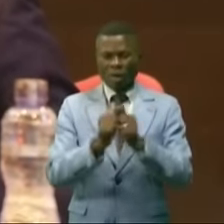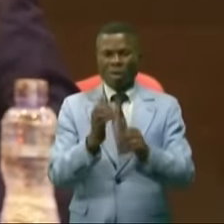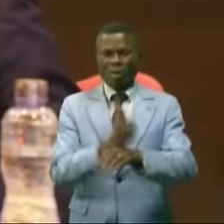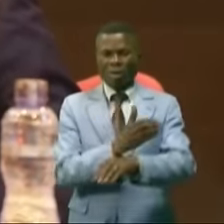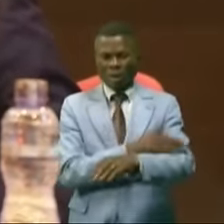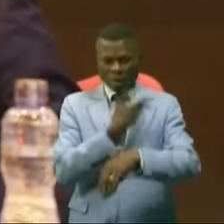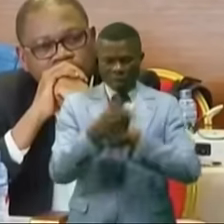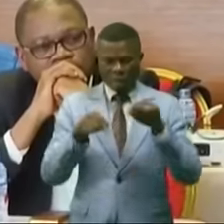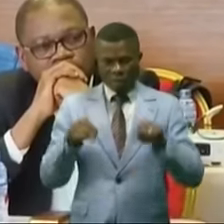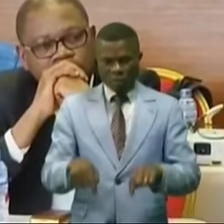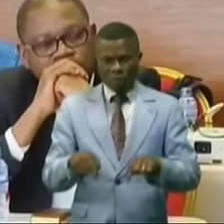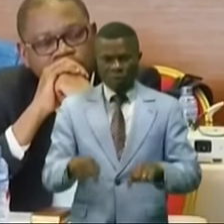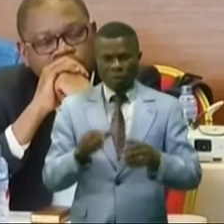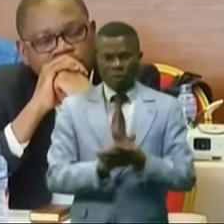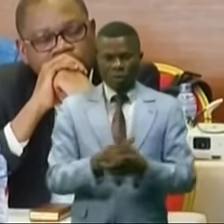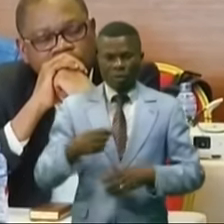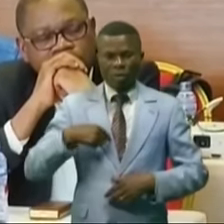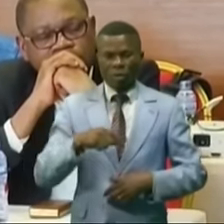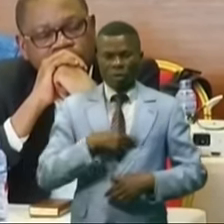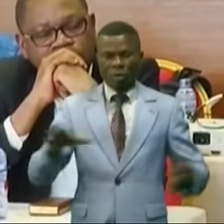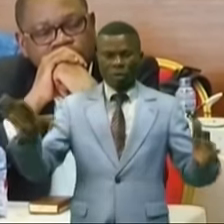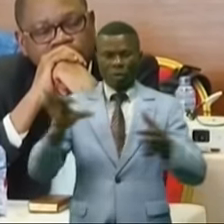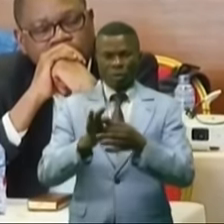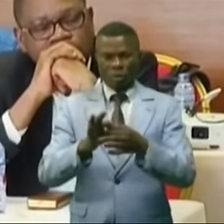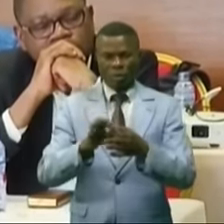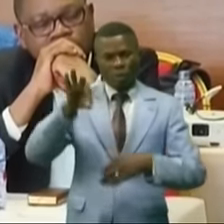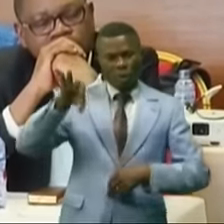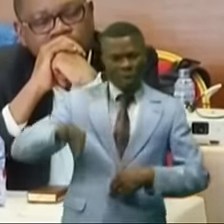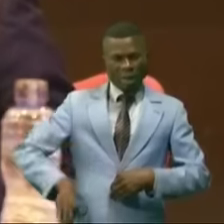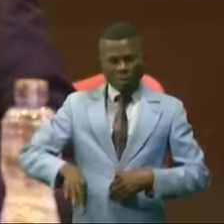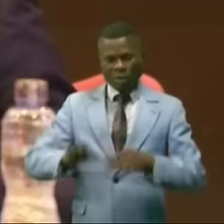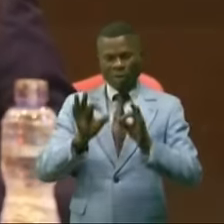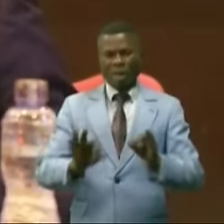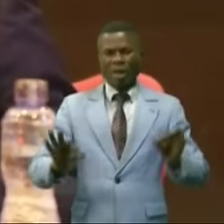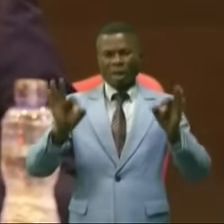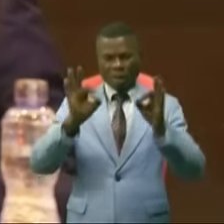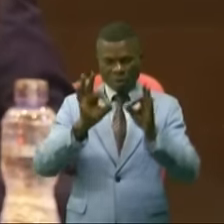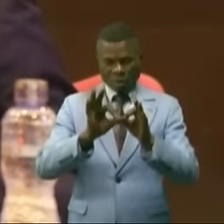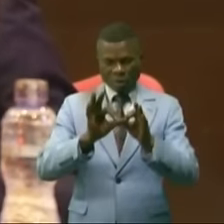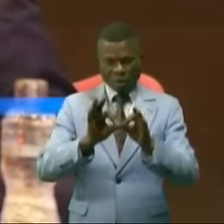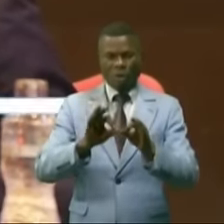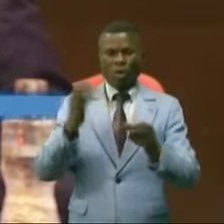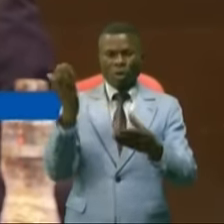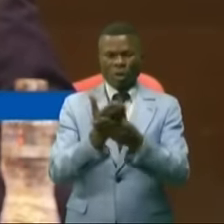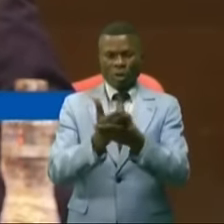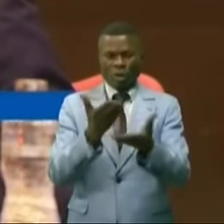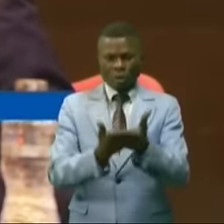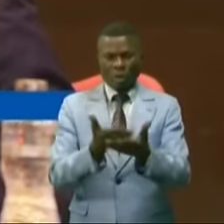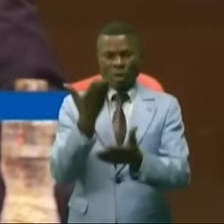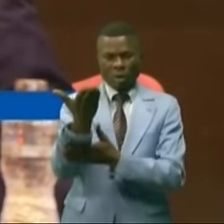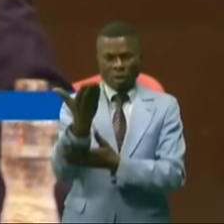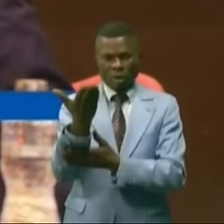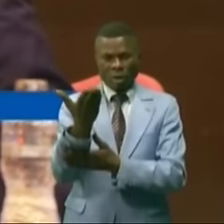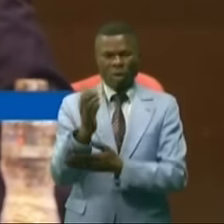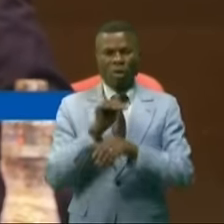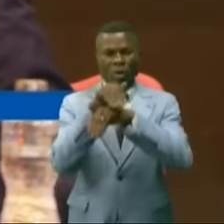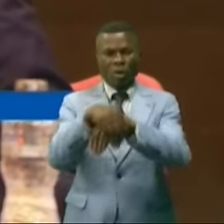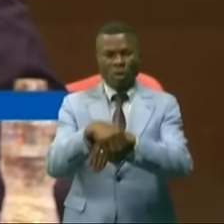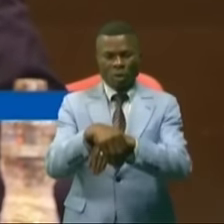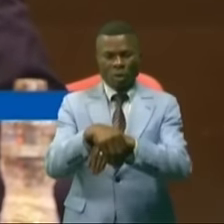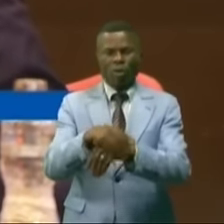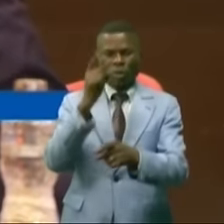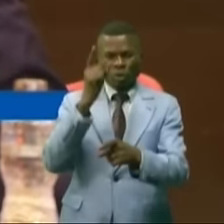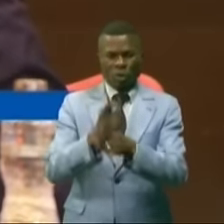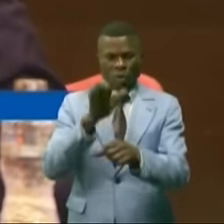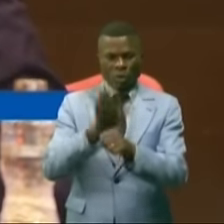réalisées en RDC. Nous attachons un intérêt particulier à cette revue et j'en appelle à la participation active